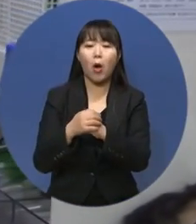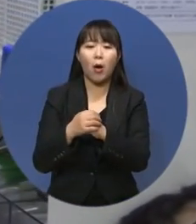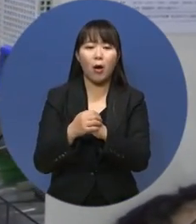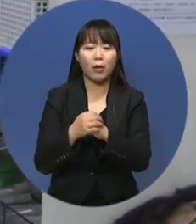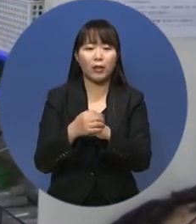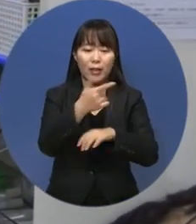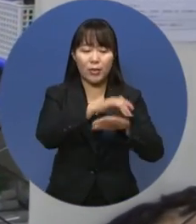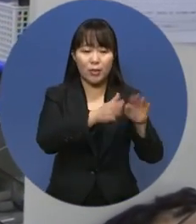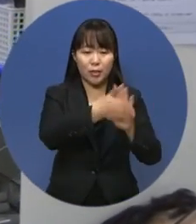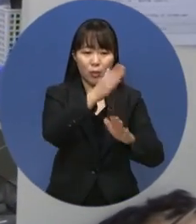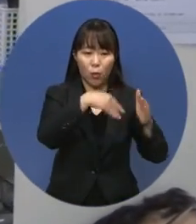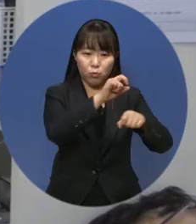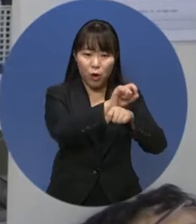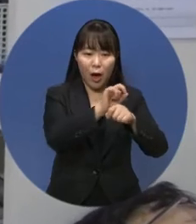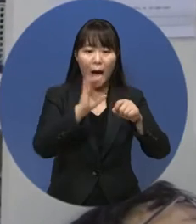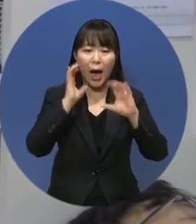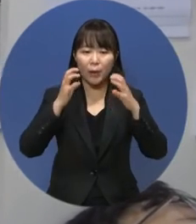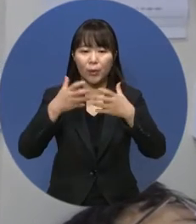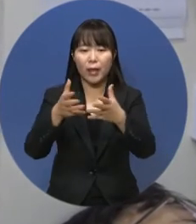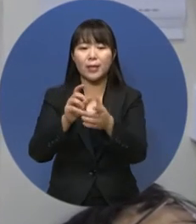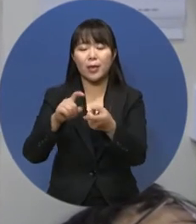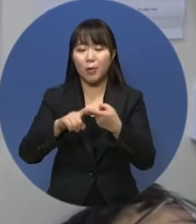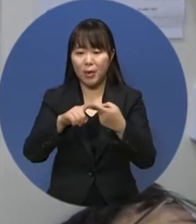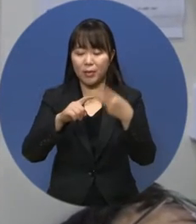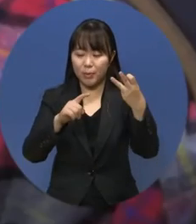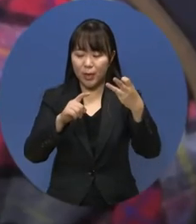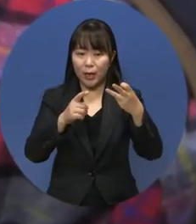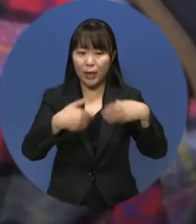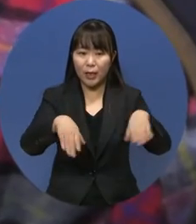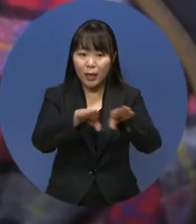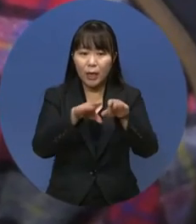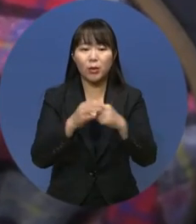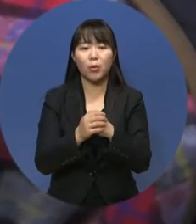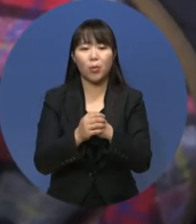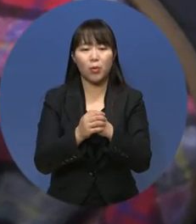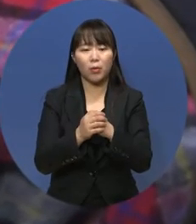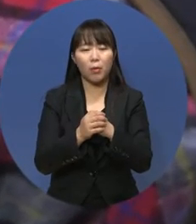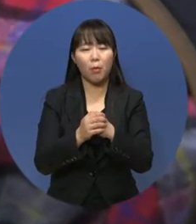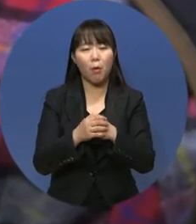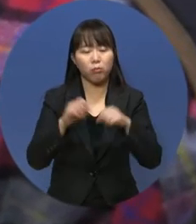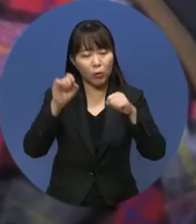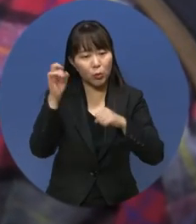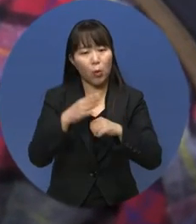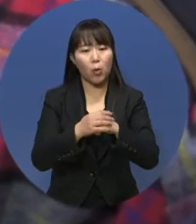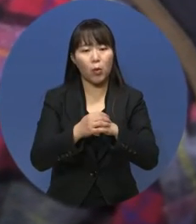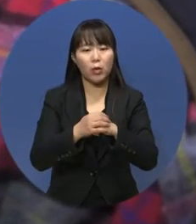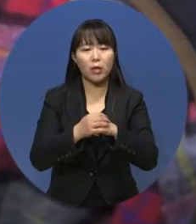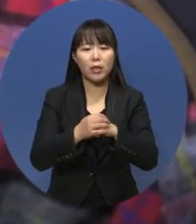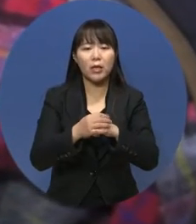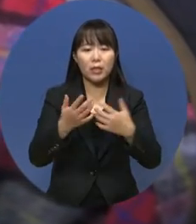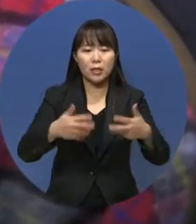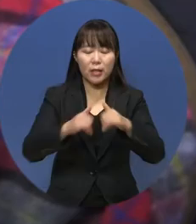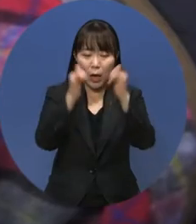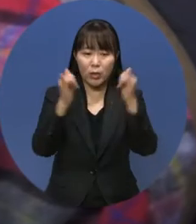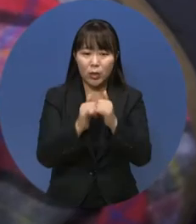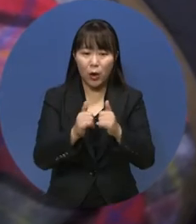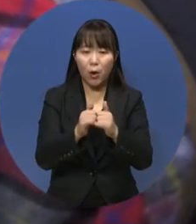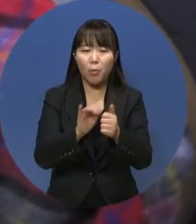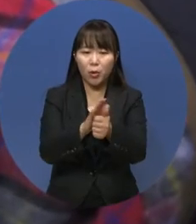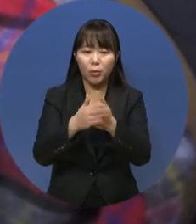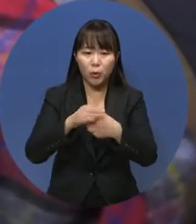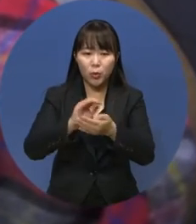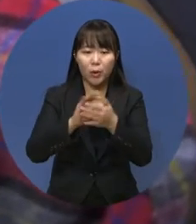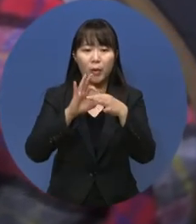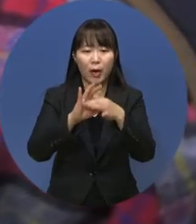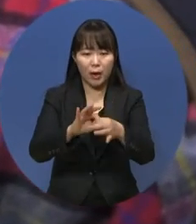공무원과 아동 단체 어업의 13개 기관과 피플 앤 비즈니스 클럽 대전 사회적 협동조합 등 시민단체가